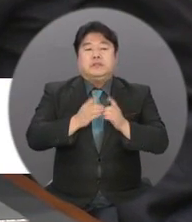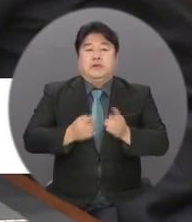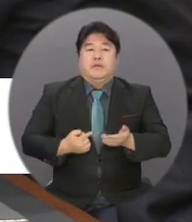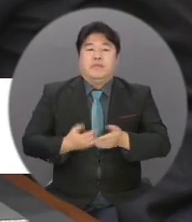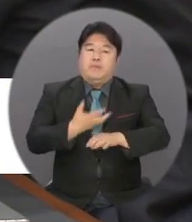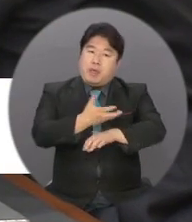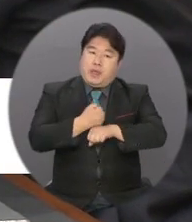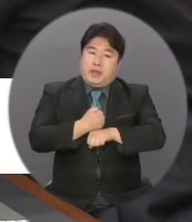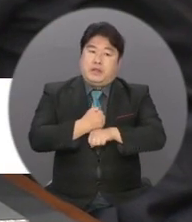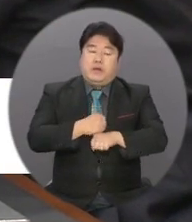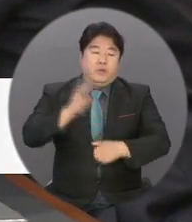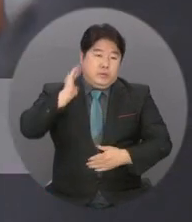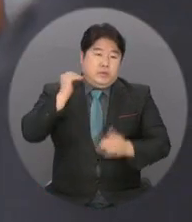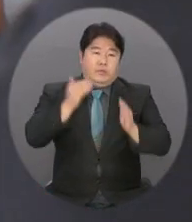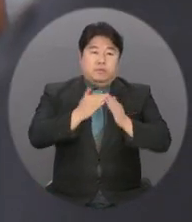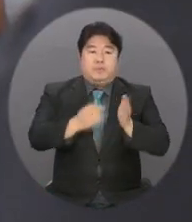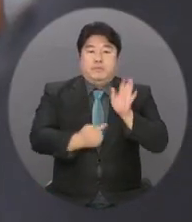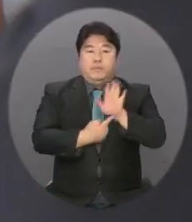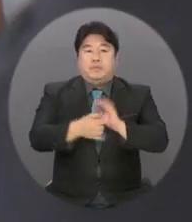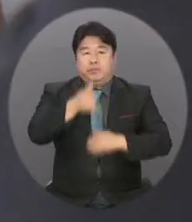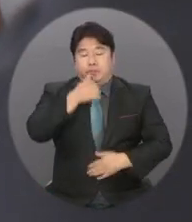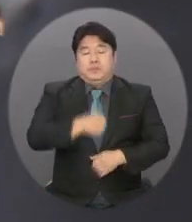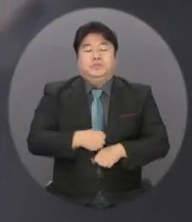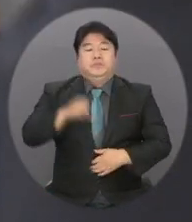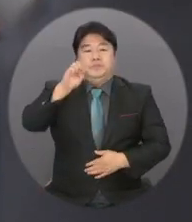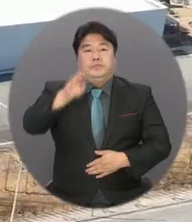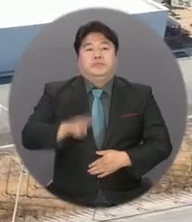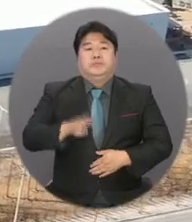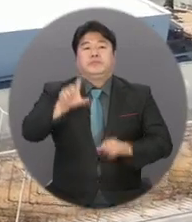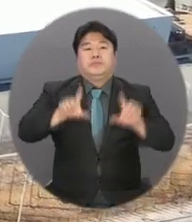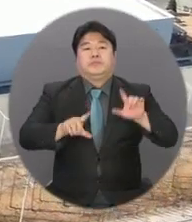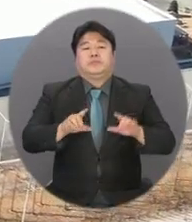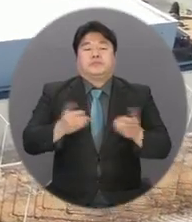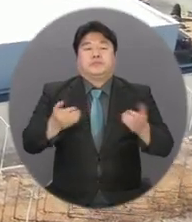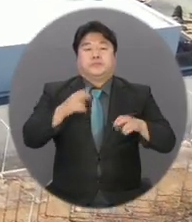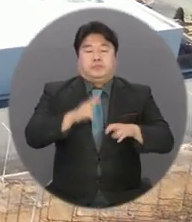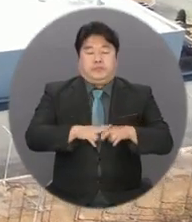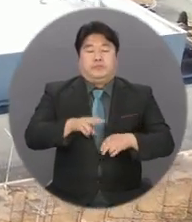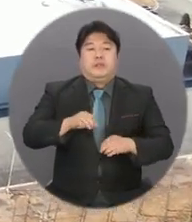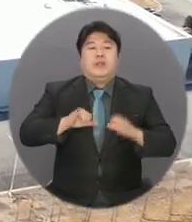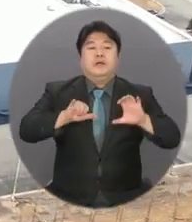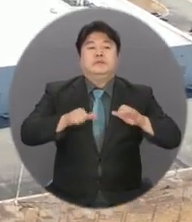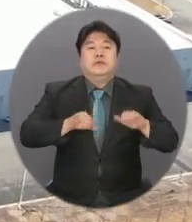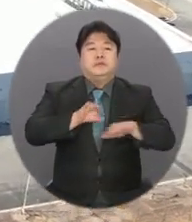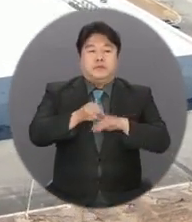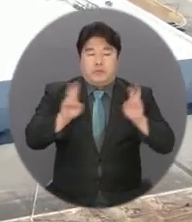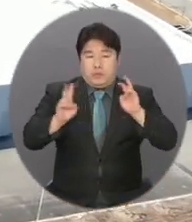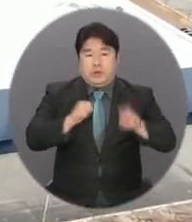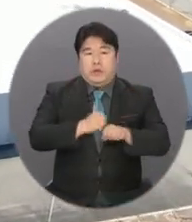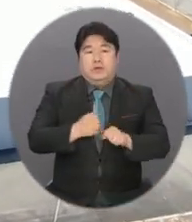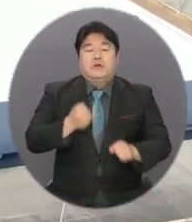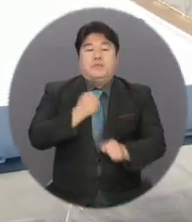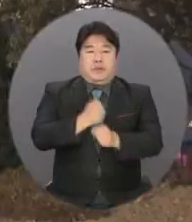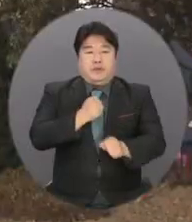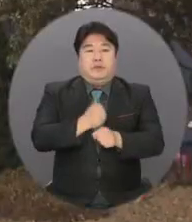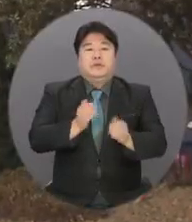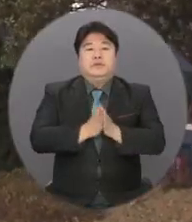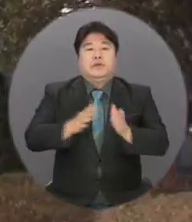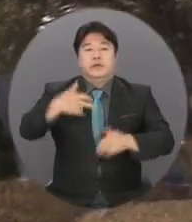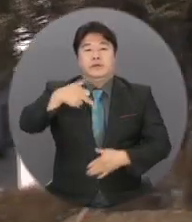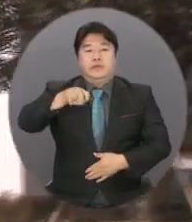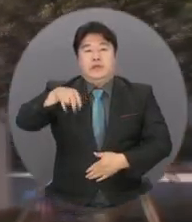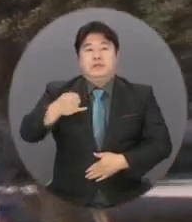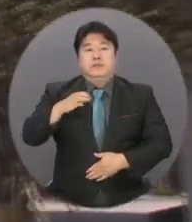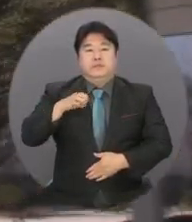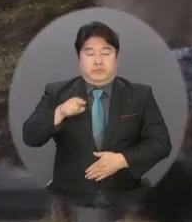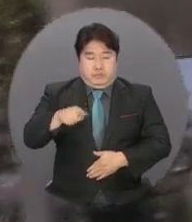청와대는 밝히기도 했습니다 펑 죙일 자리에 첫 적용 모델인 광주 글로벌 모터스가 양산 을 시작하는 캐스퍼